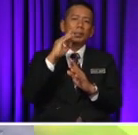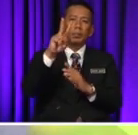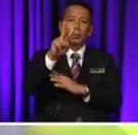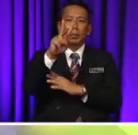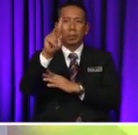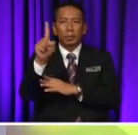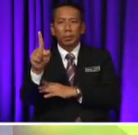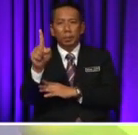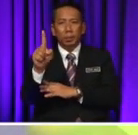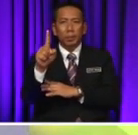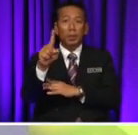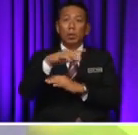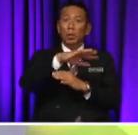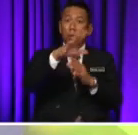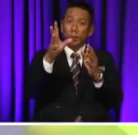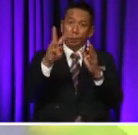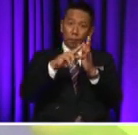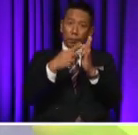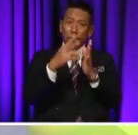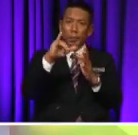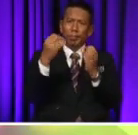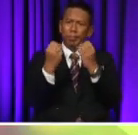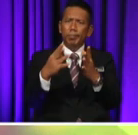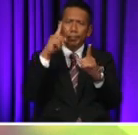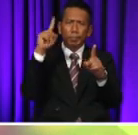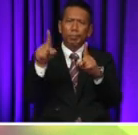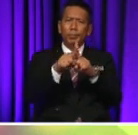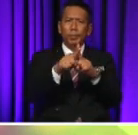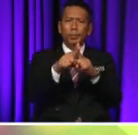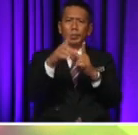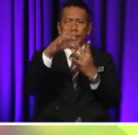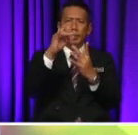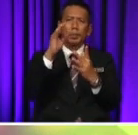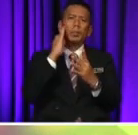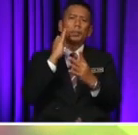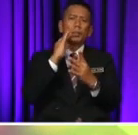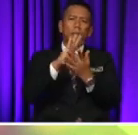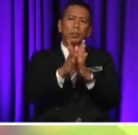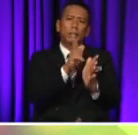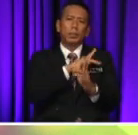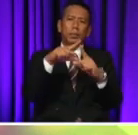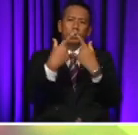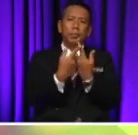Security bersetuju untuk melantik Afrika sebagai ketua kelas 7